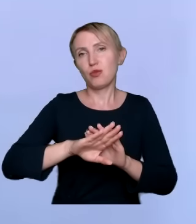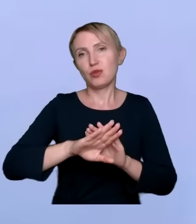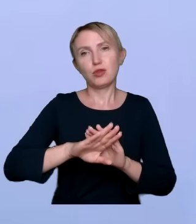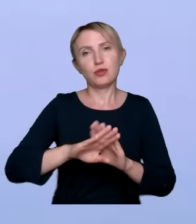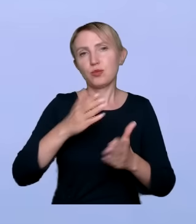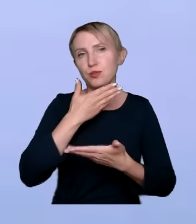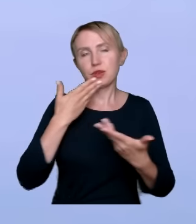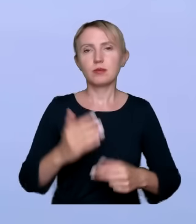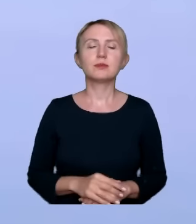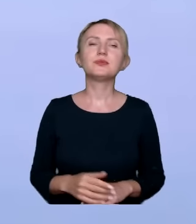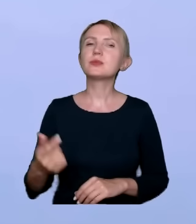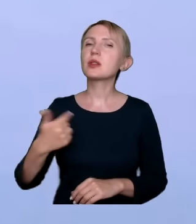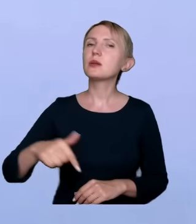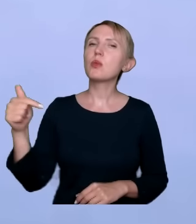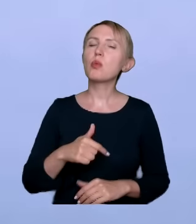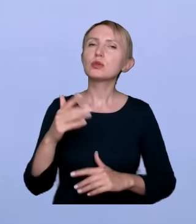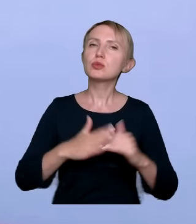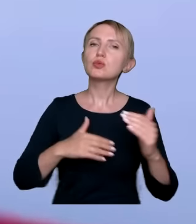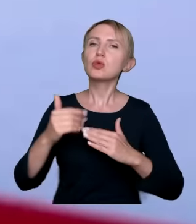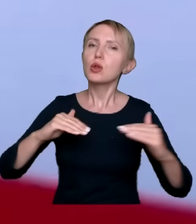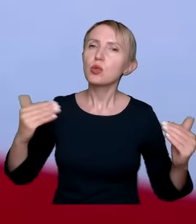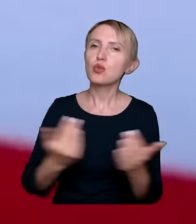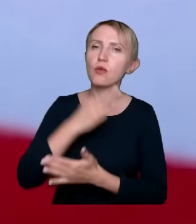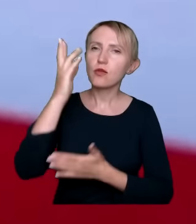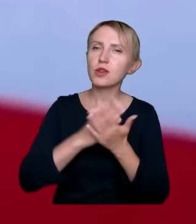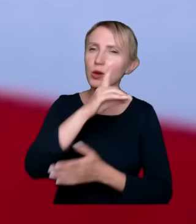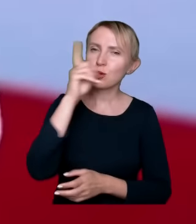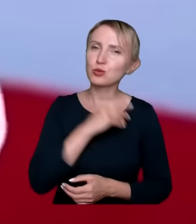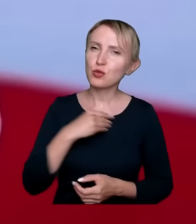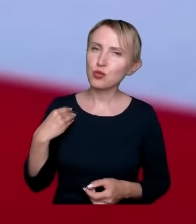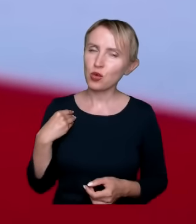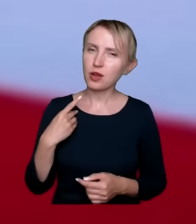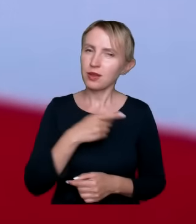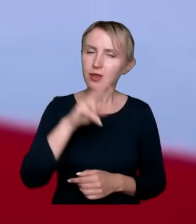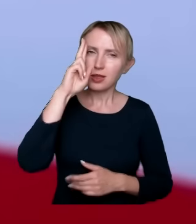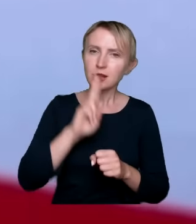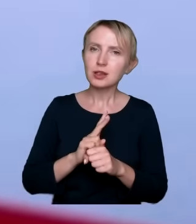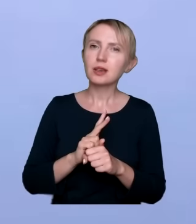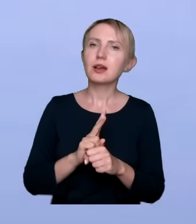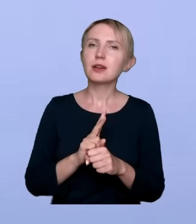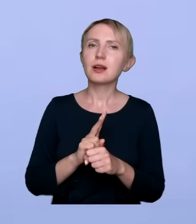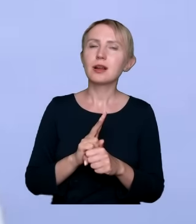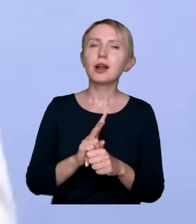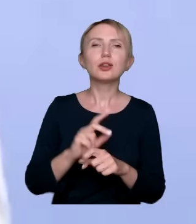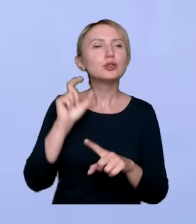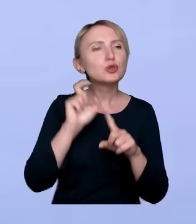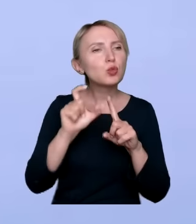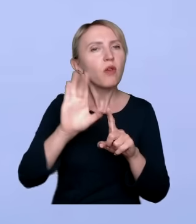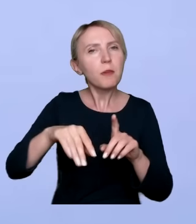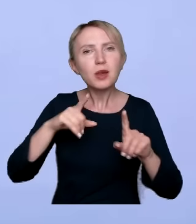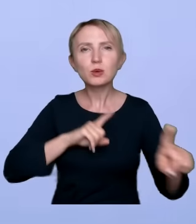istnieje. Musimy zbudować na nowo wiarę Polek i Polaków i ich nadzieję w to, że słowa naprawdę coś